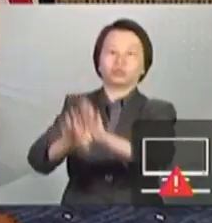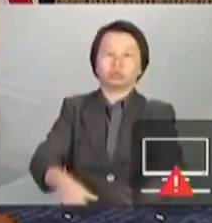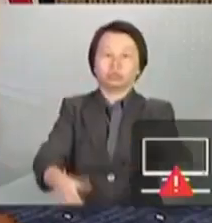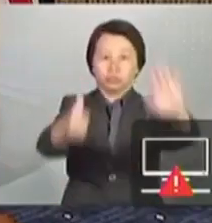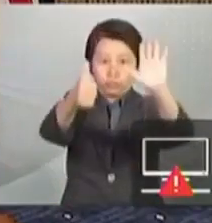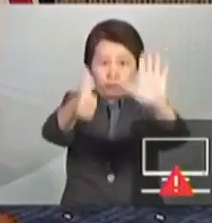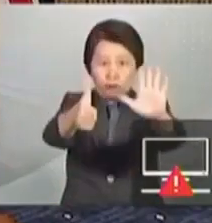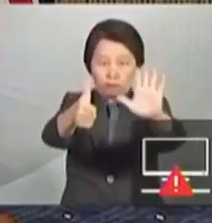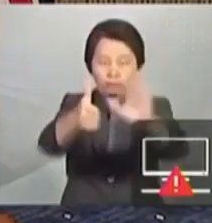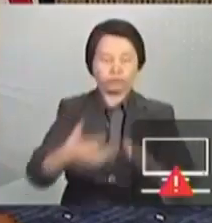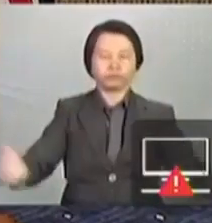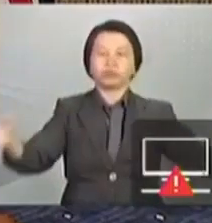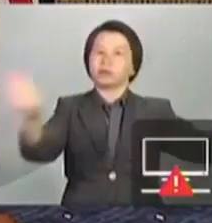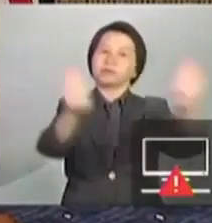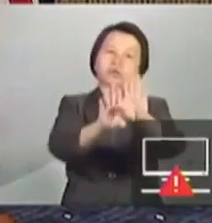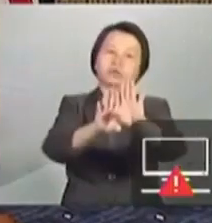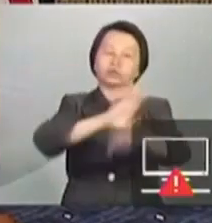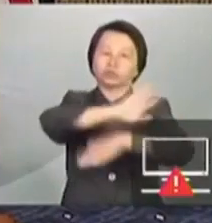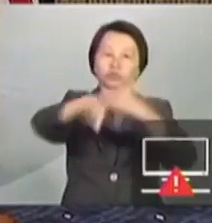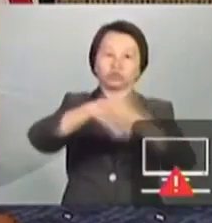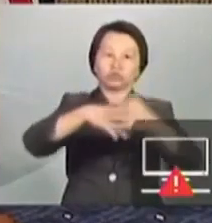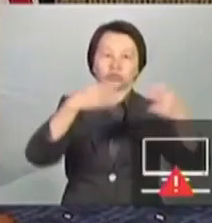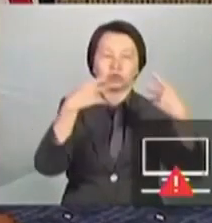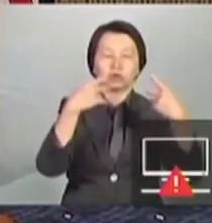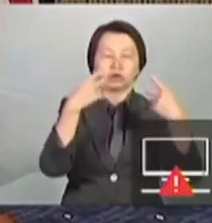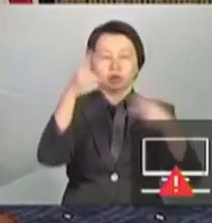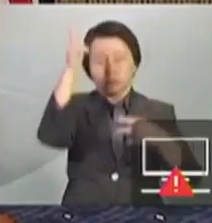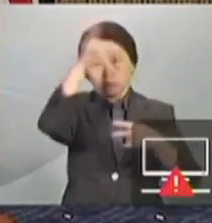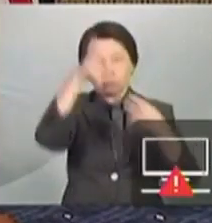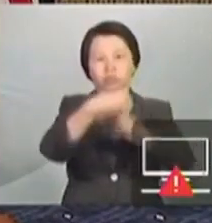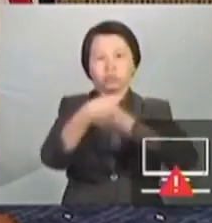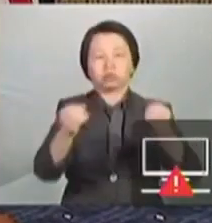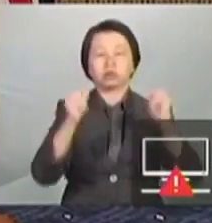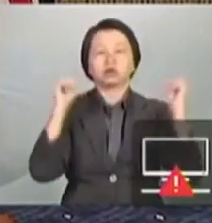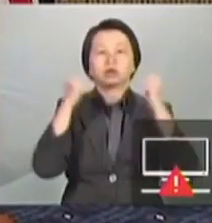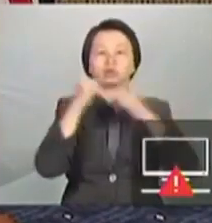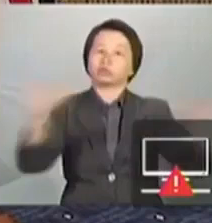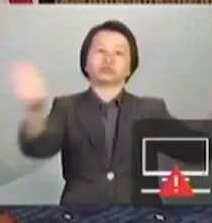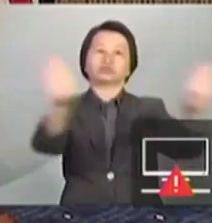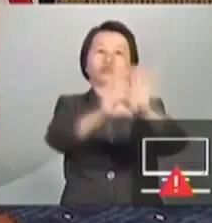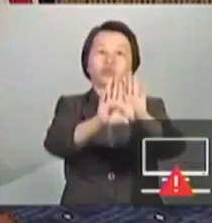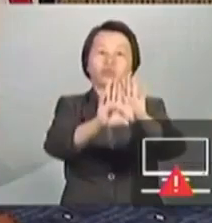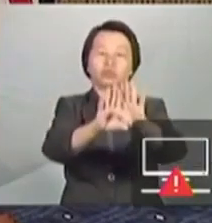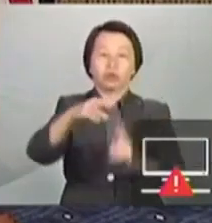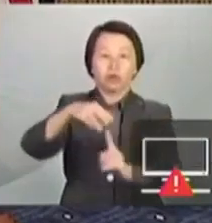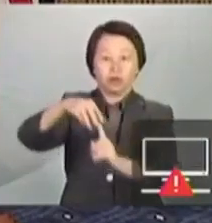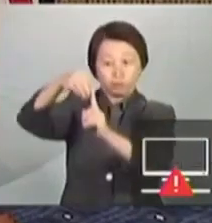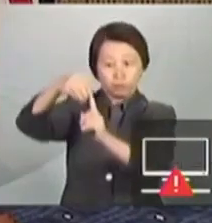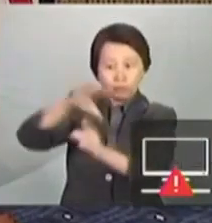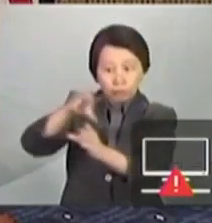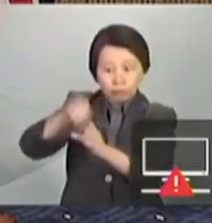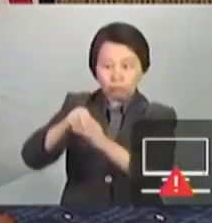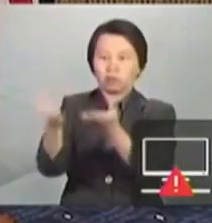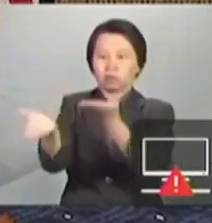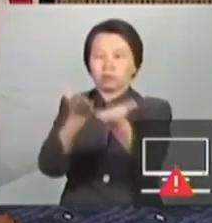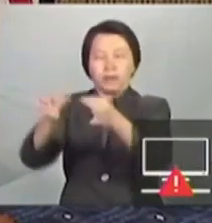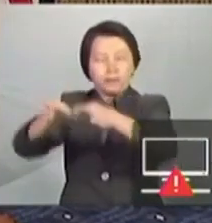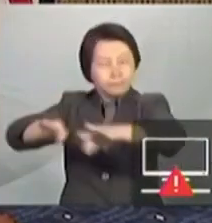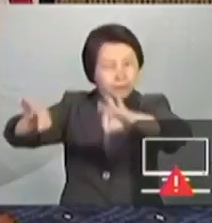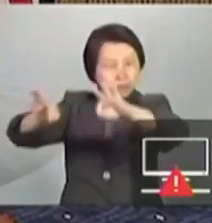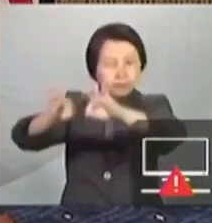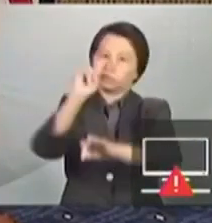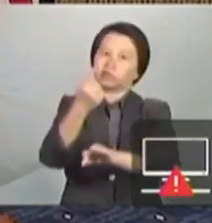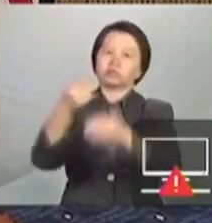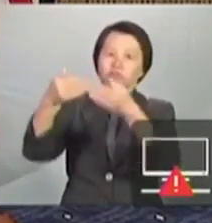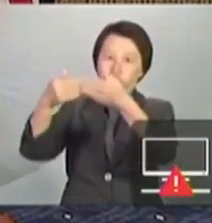keenam penutupan semua premis kerajaan dan swasta kecuali yang terlibat dengan penghematan penting